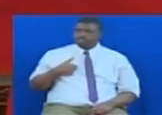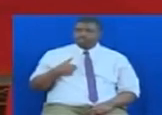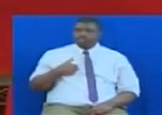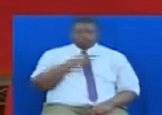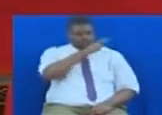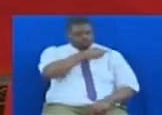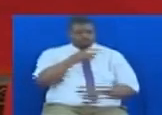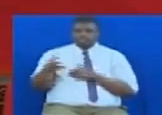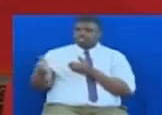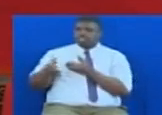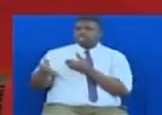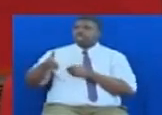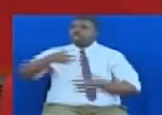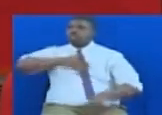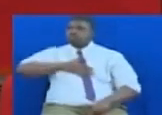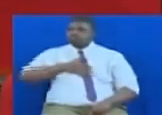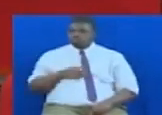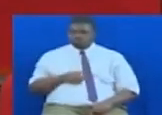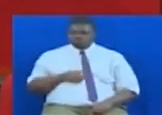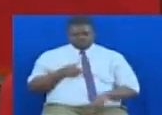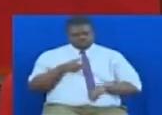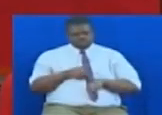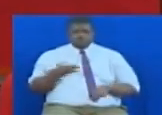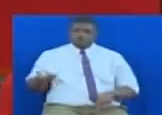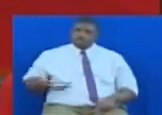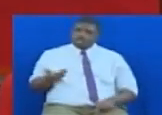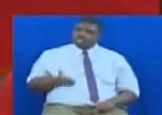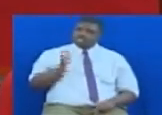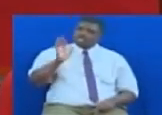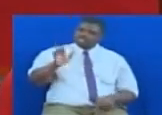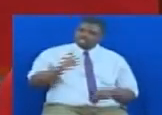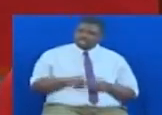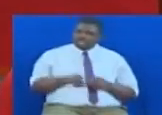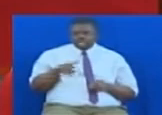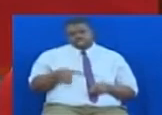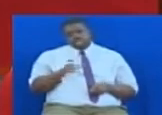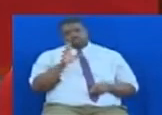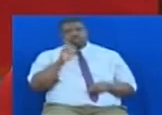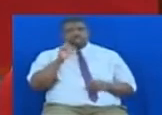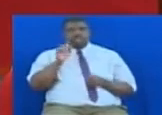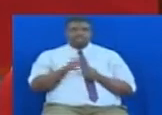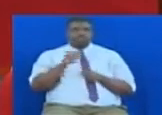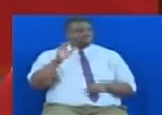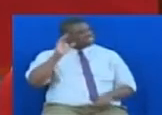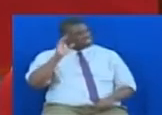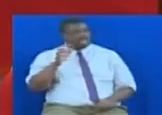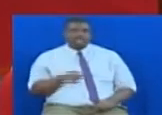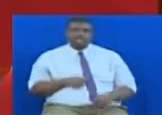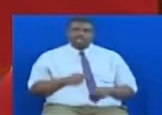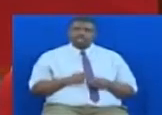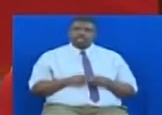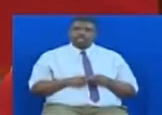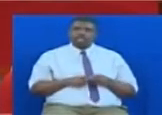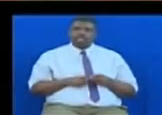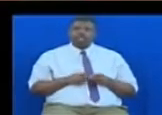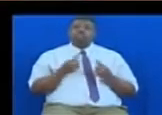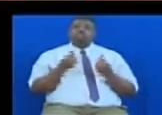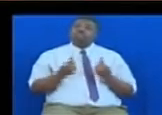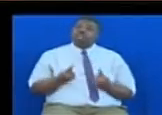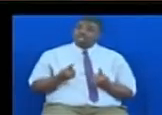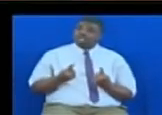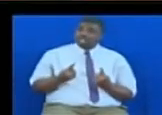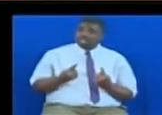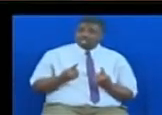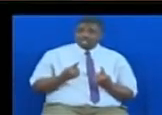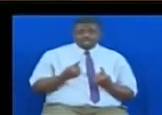sana. Anapokuwa na wageni wake, akiburudika, akinywa kila kitu watu nasikia. Nimeshangaa kusikia